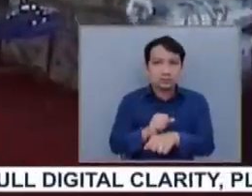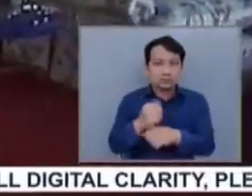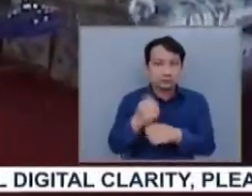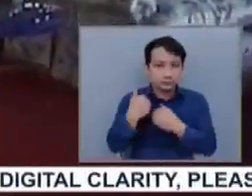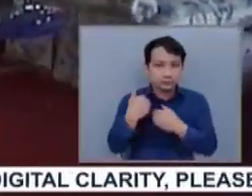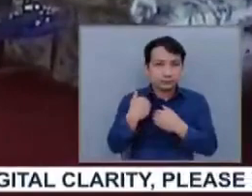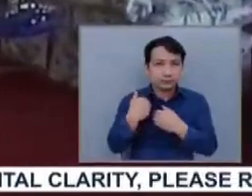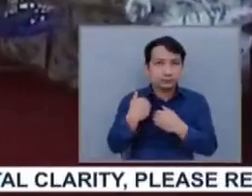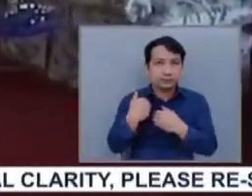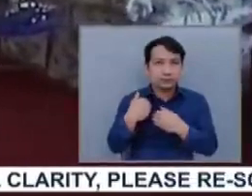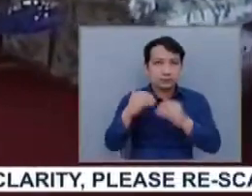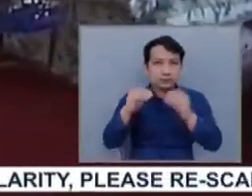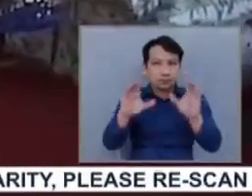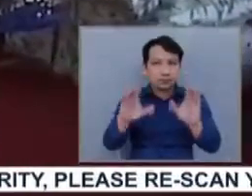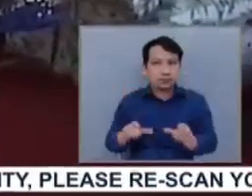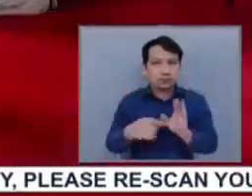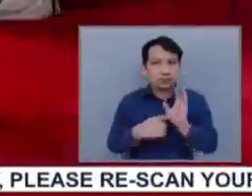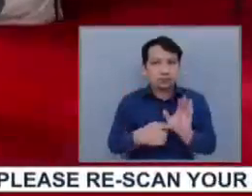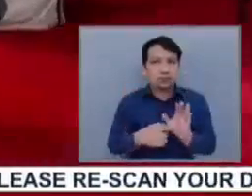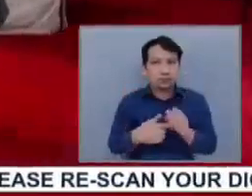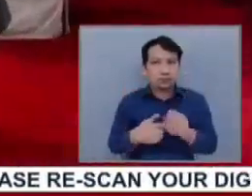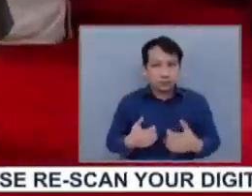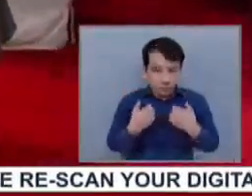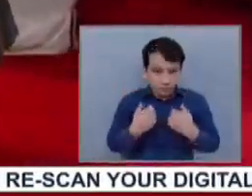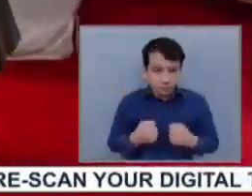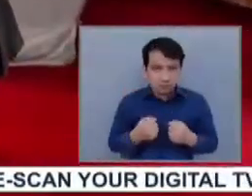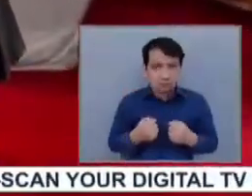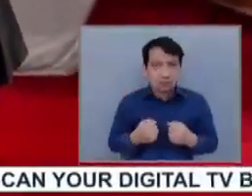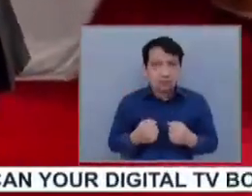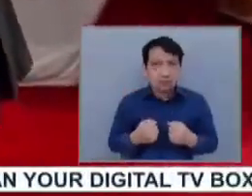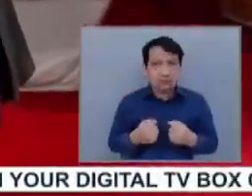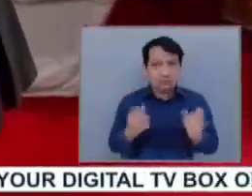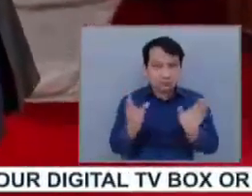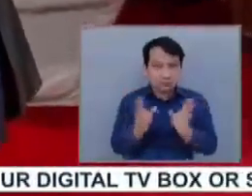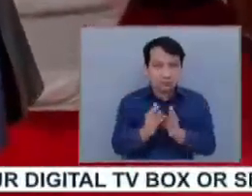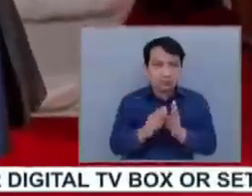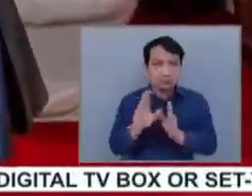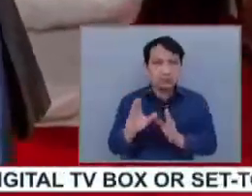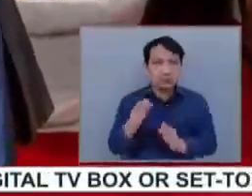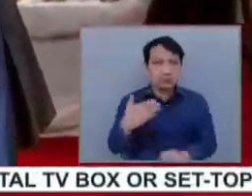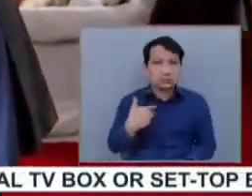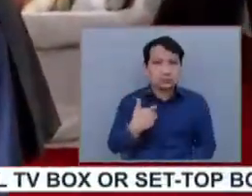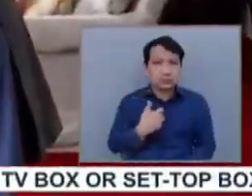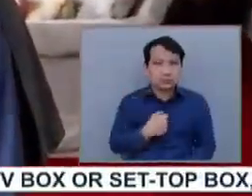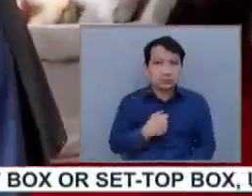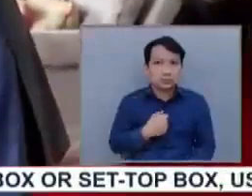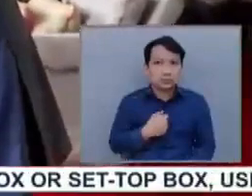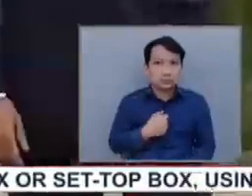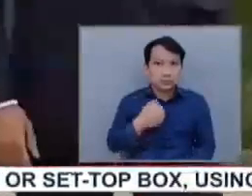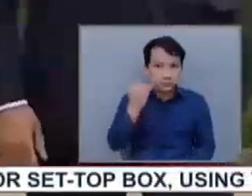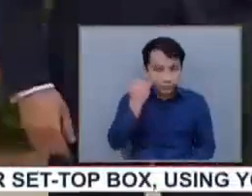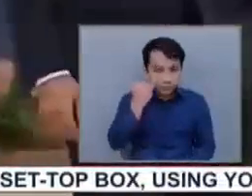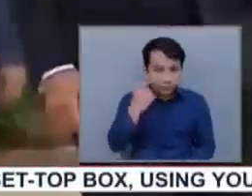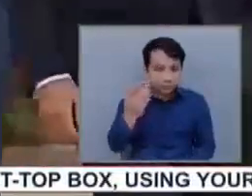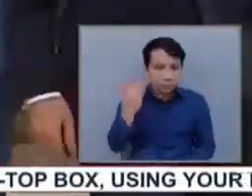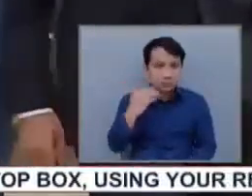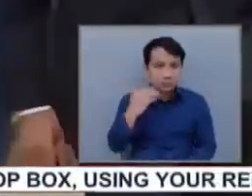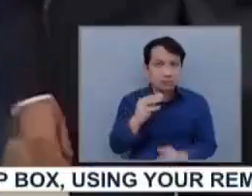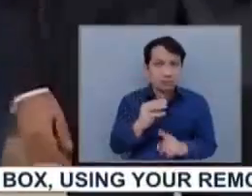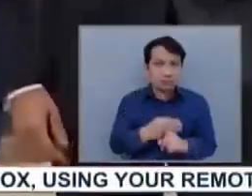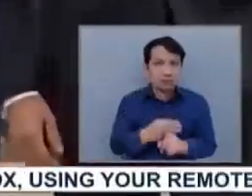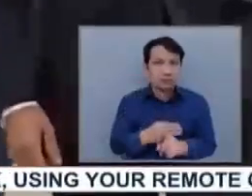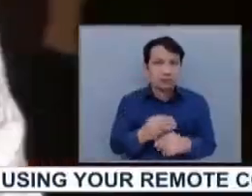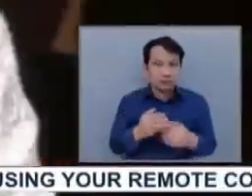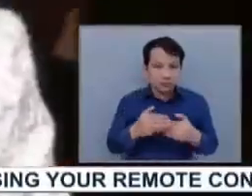Castle. Matapos makarecover, nakipagpulong ang reyna kay Canadian Prime Minister Justin Trudeau noong Marso. Dito inamin